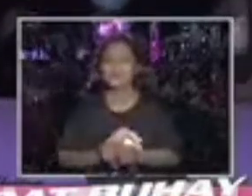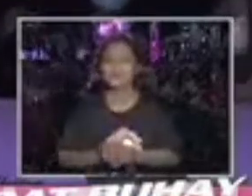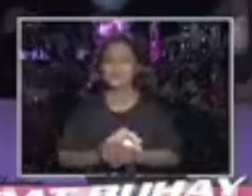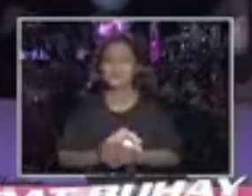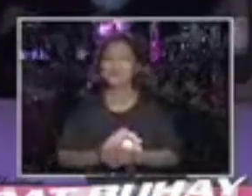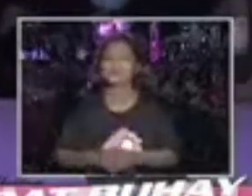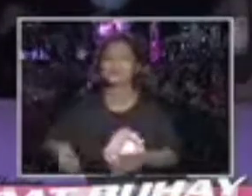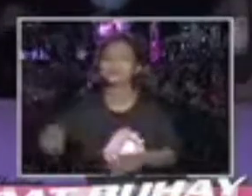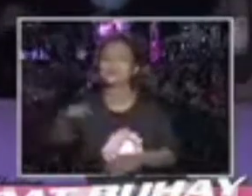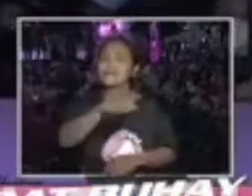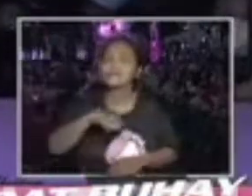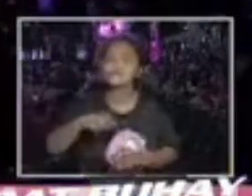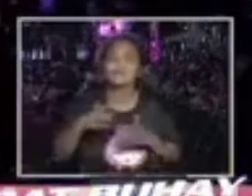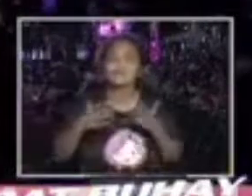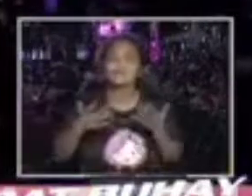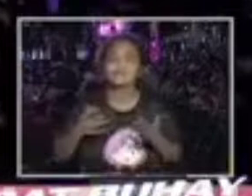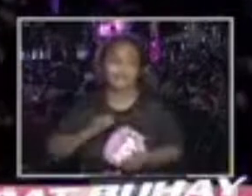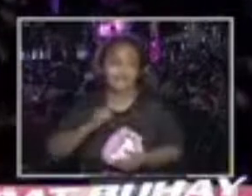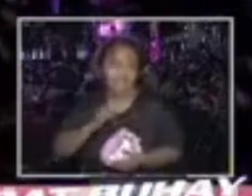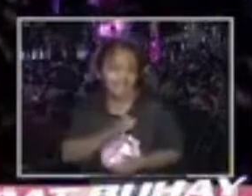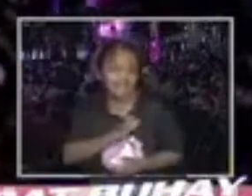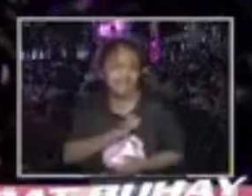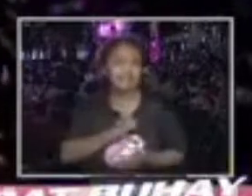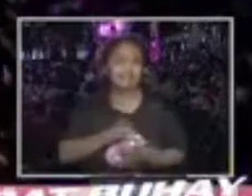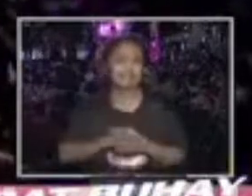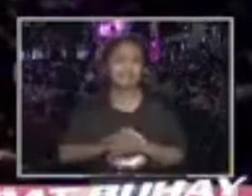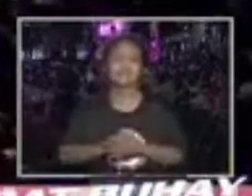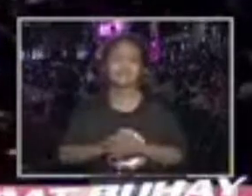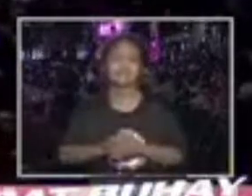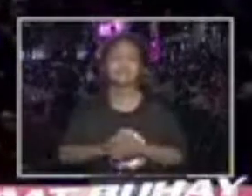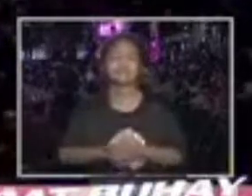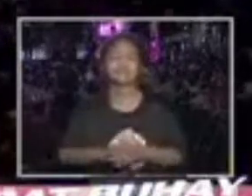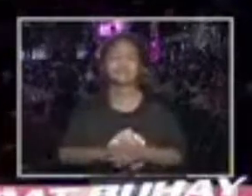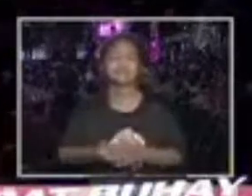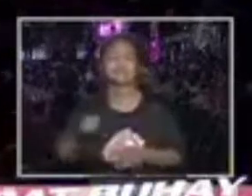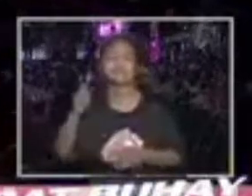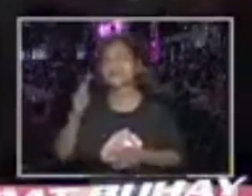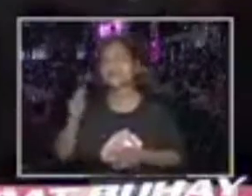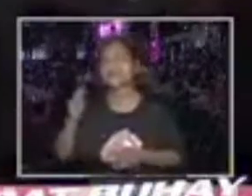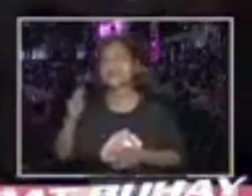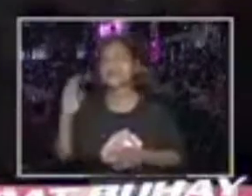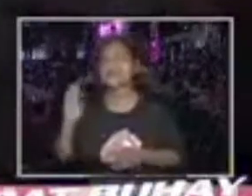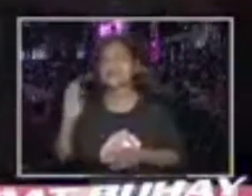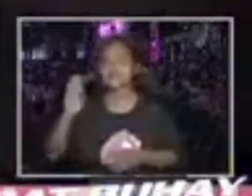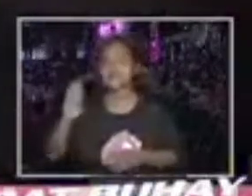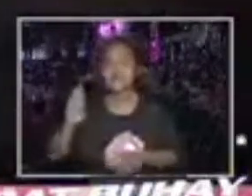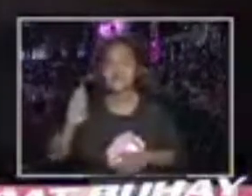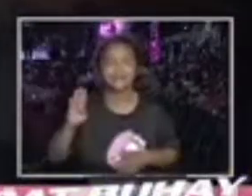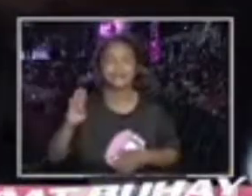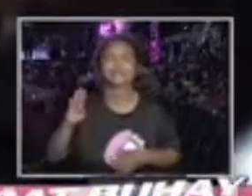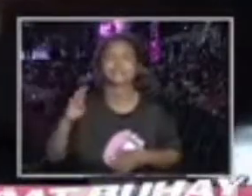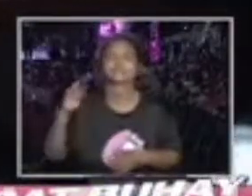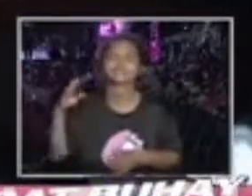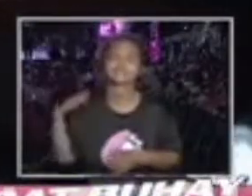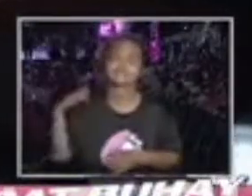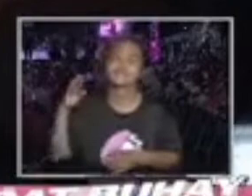Ang ating pong mga senador, sina Teddy Bagilat, Laila De